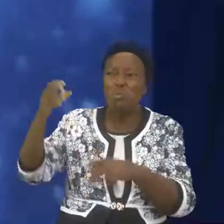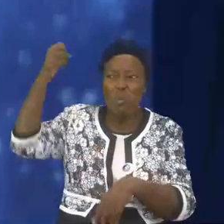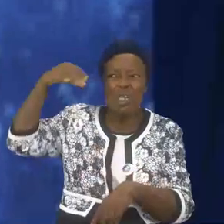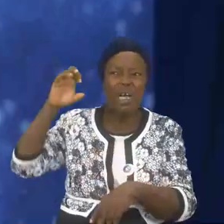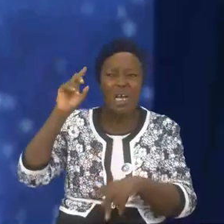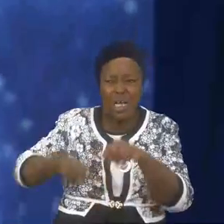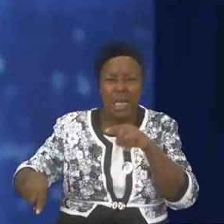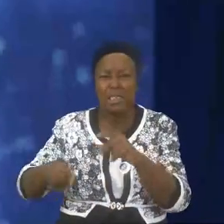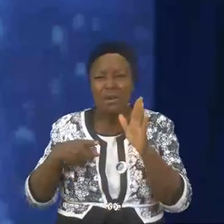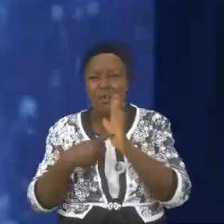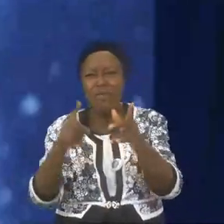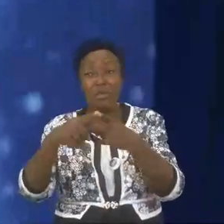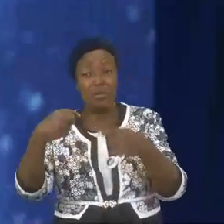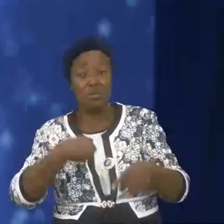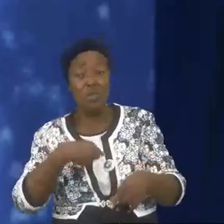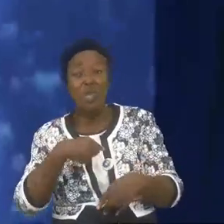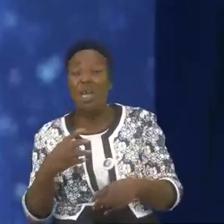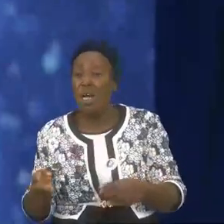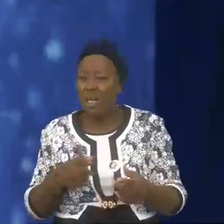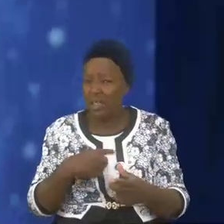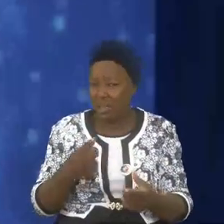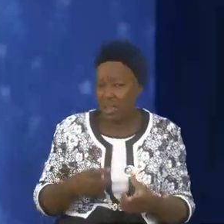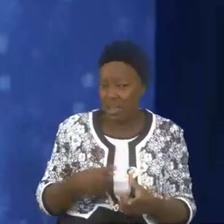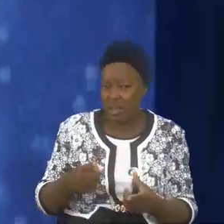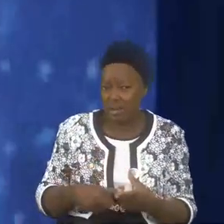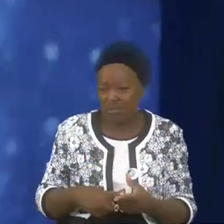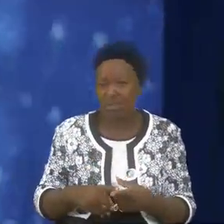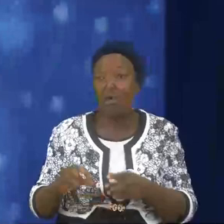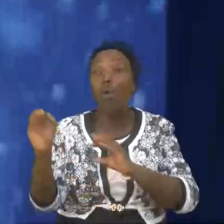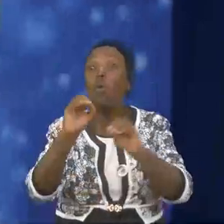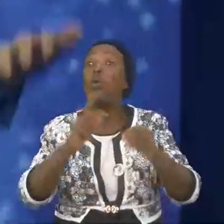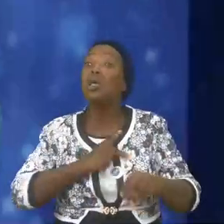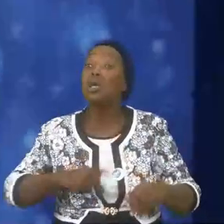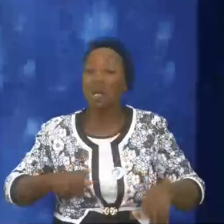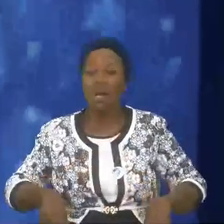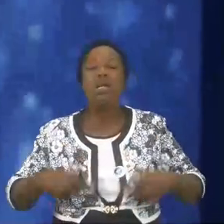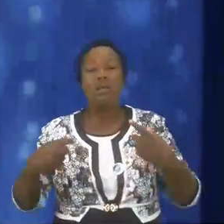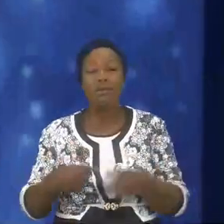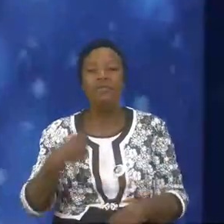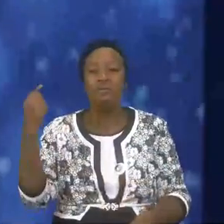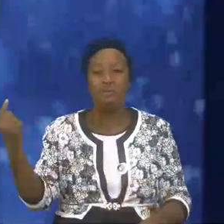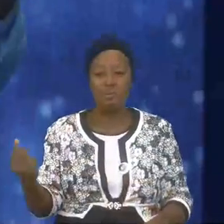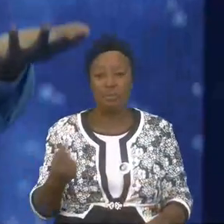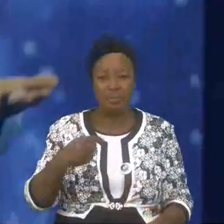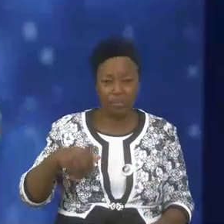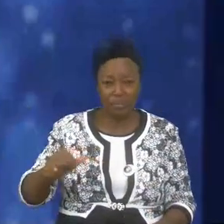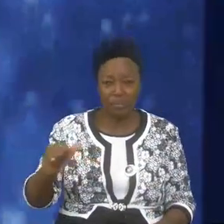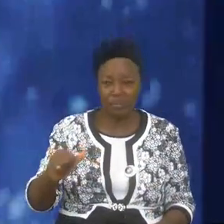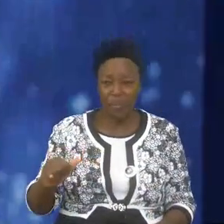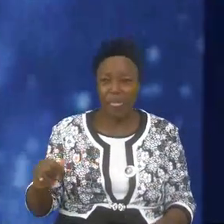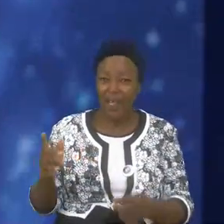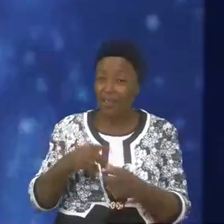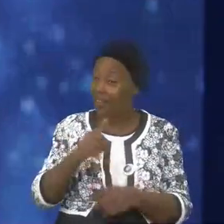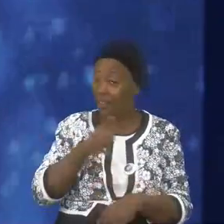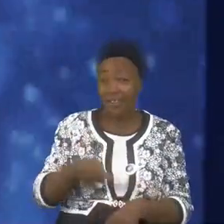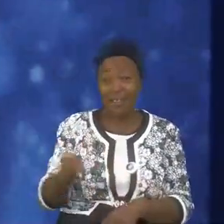terre n'ont pas pu me révéler au roi? Vit éternellement. C'est ce qu'il dit toujours au roi. Il ne vit